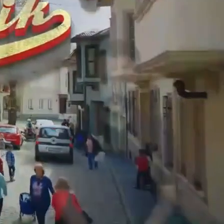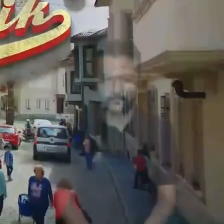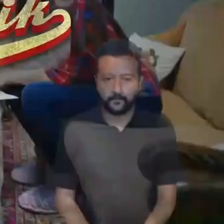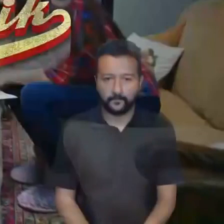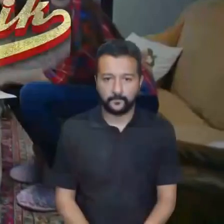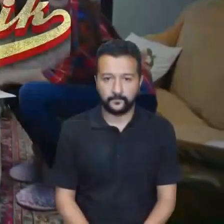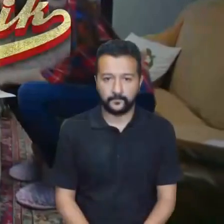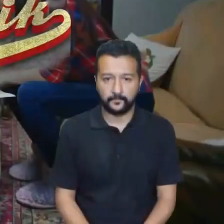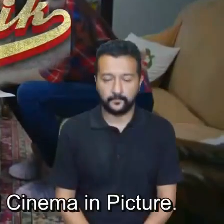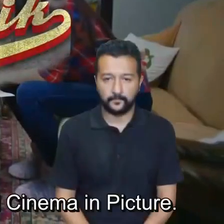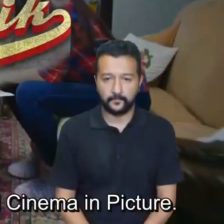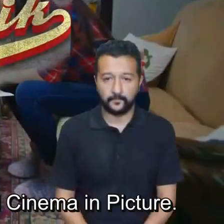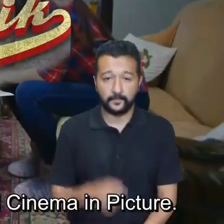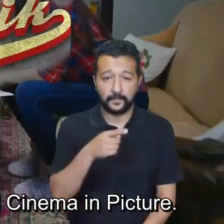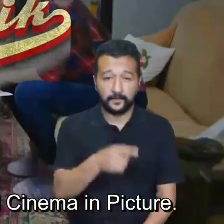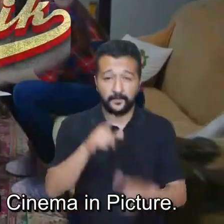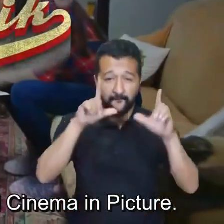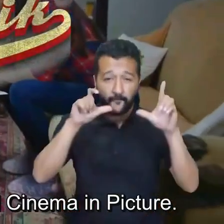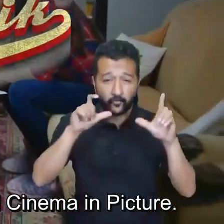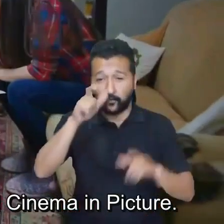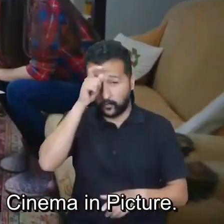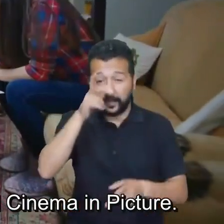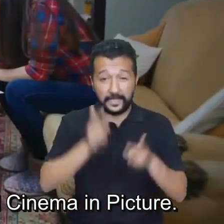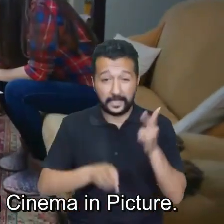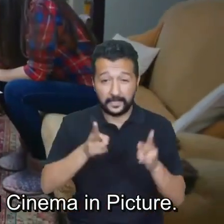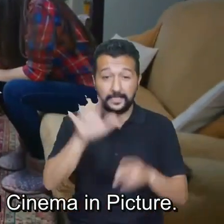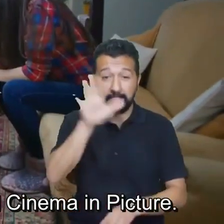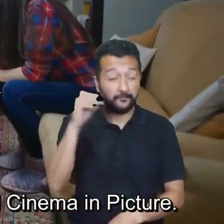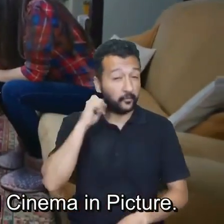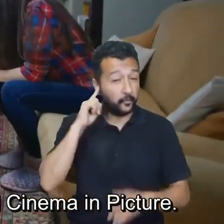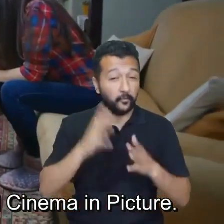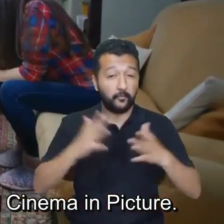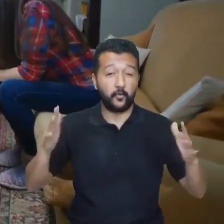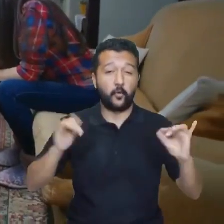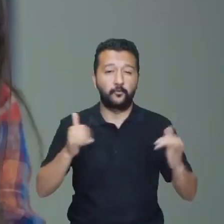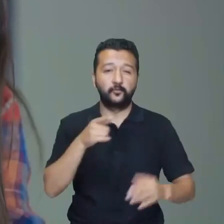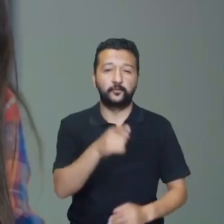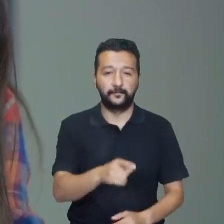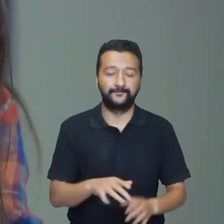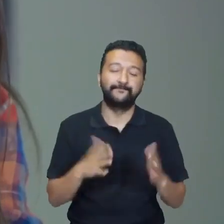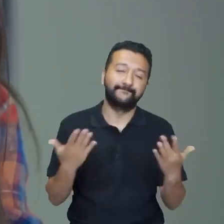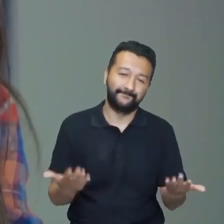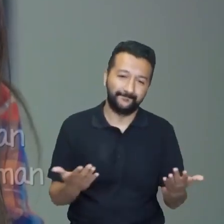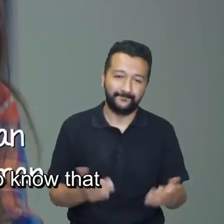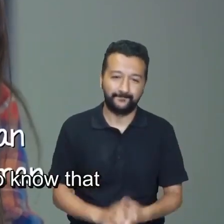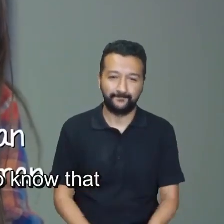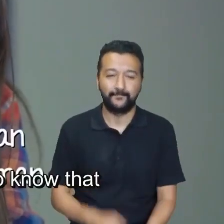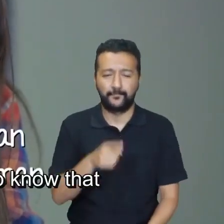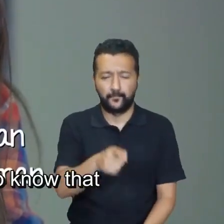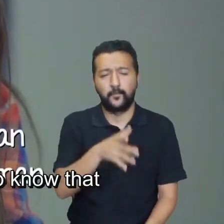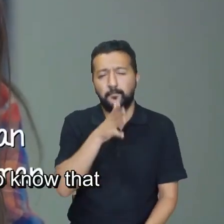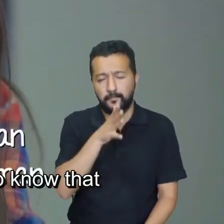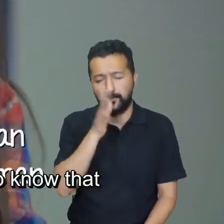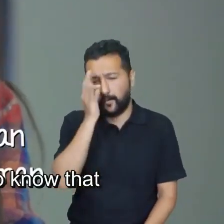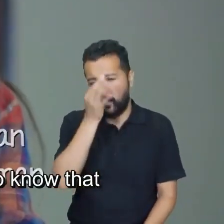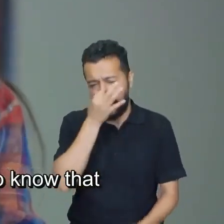www.sebeder.org. Kalabalık sokağın üzerinde hangimizi Resimdeki sevmedik yazdı. Türk sonunda soru işareti var. Efsane oyuncusu. Birinci bölüm. Bunu bilmemek